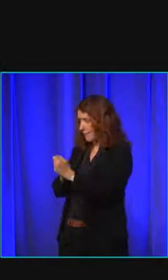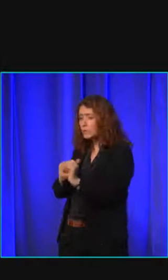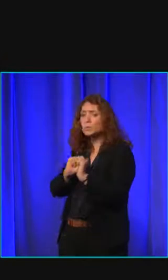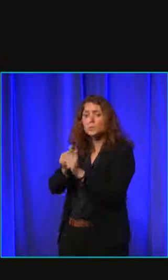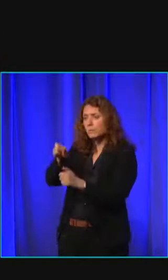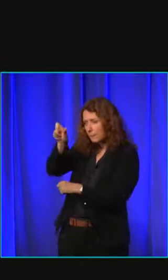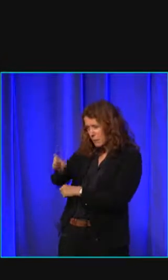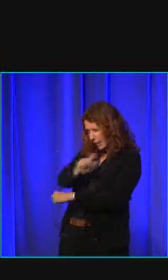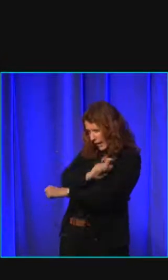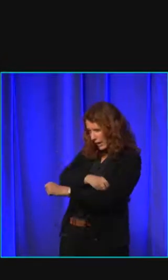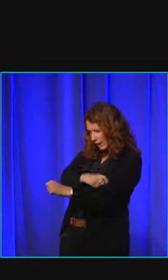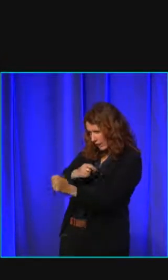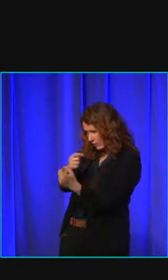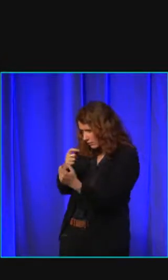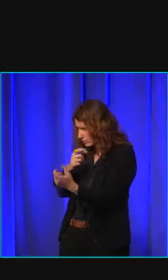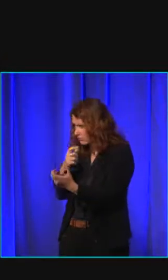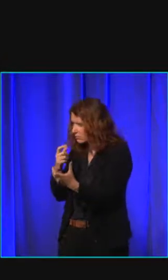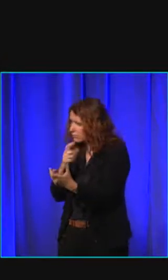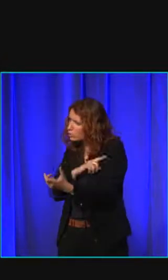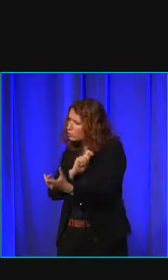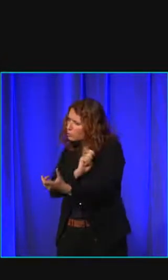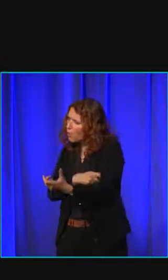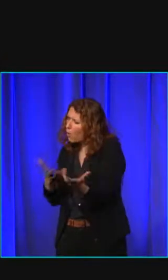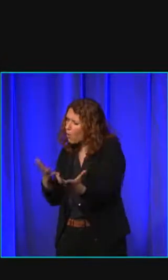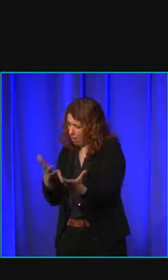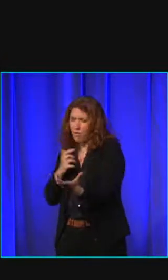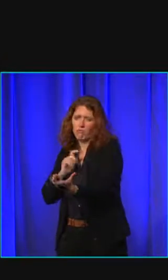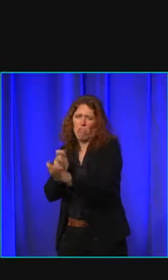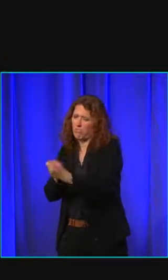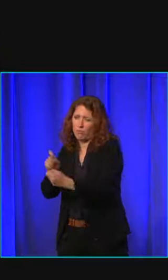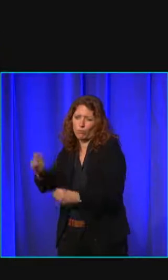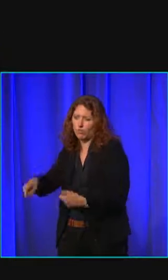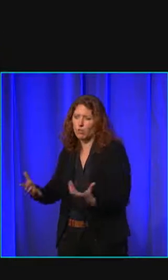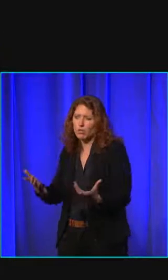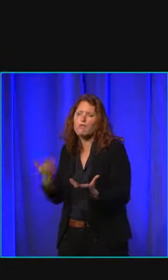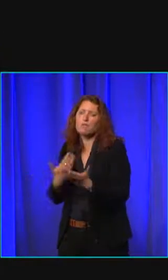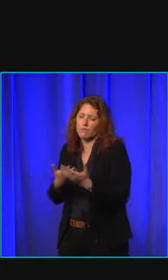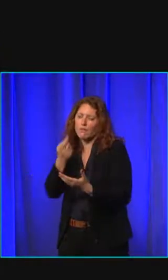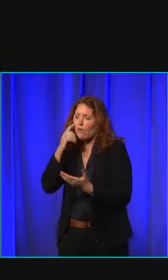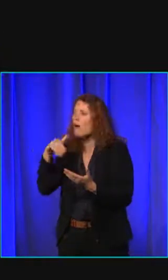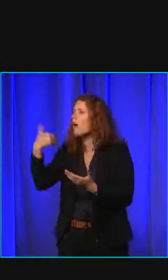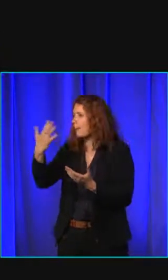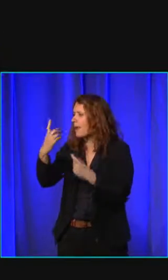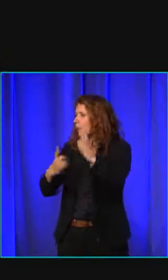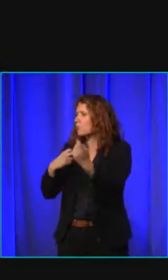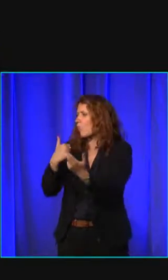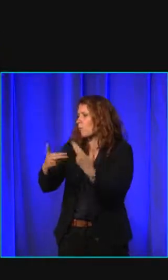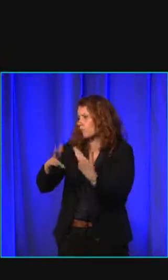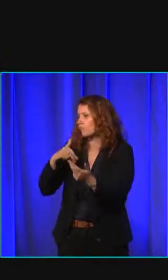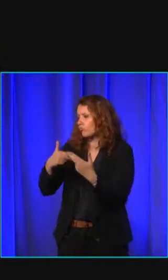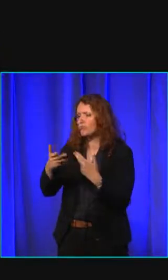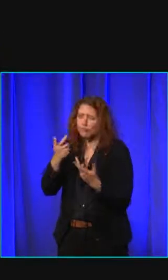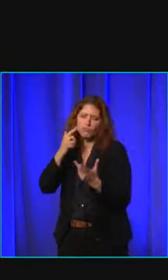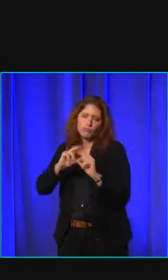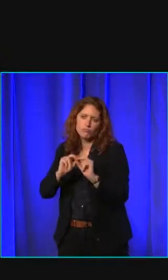par l'athlète, je vais travailler de manière différente. Et ça, on pourra l'évoquer lorsque nous échangerons ensemble. Je prends